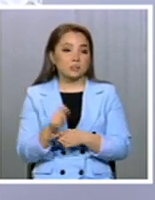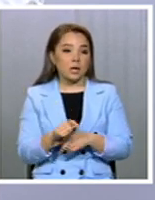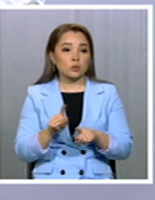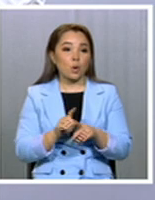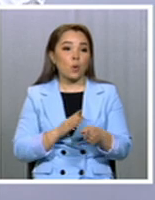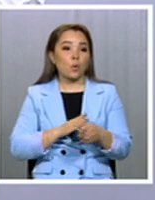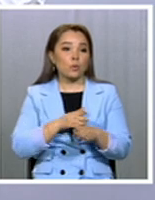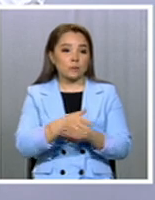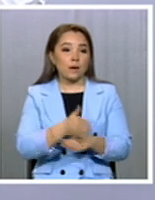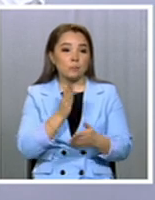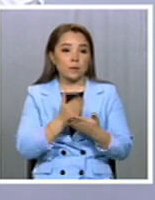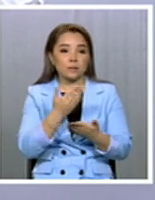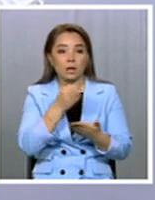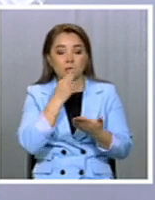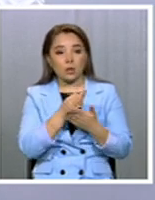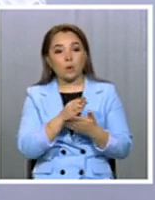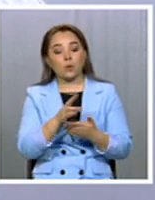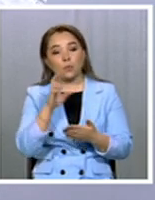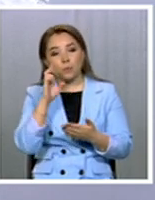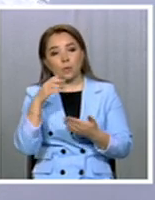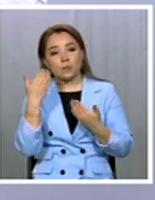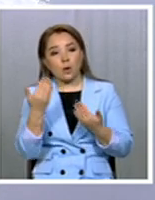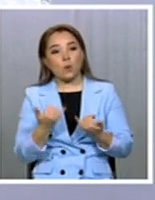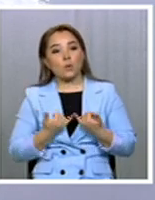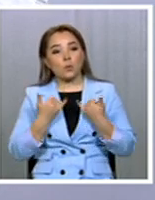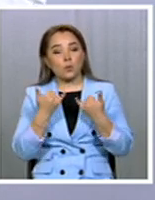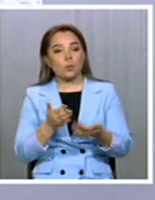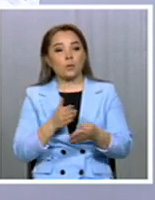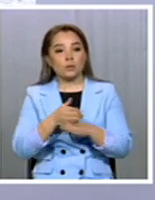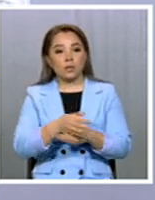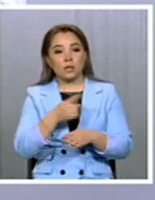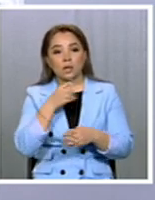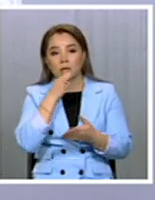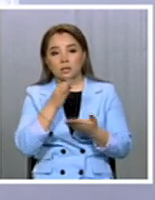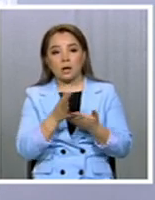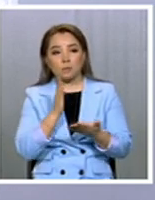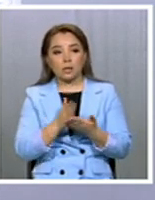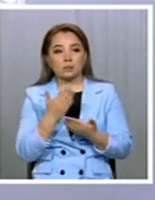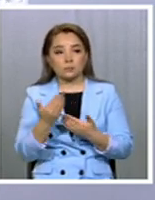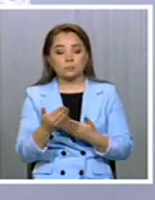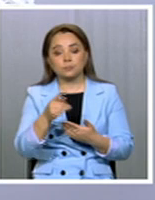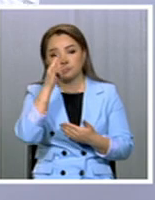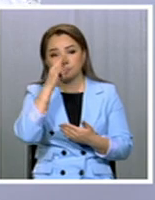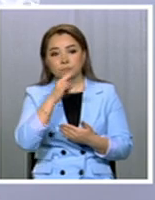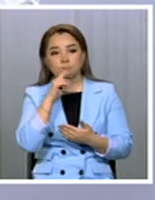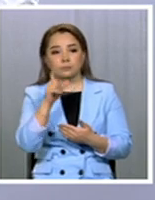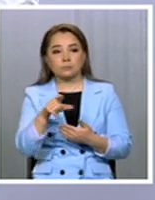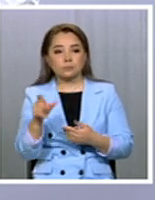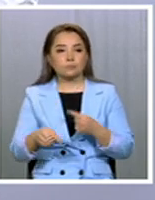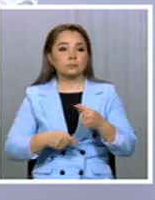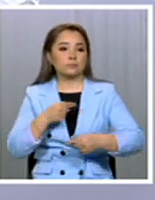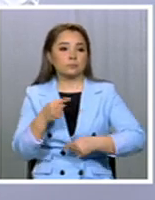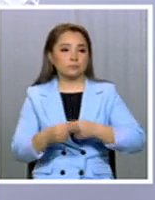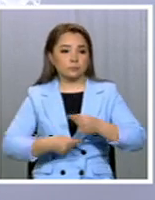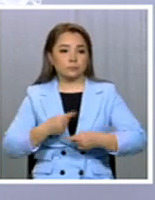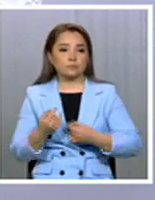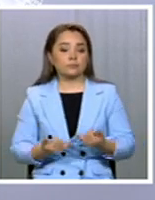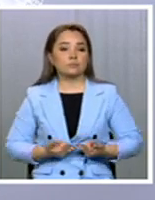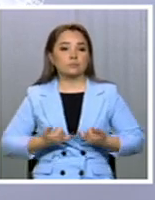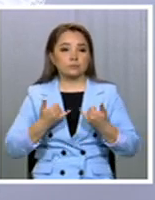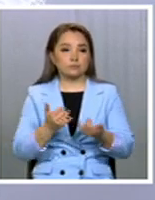қонақ болса да, құдайы қонақ деп сыйлайтын болған. Қазақтарға дәстүрлі